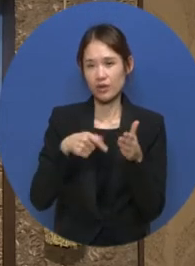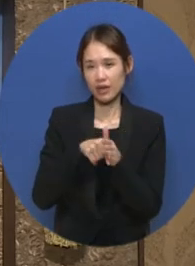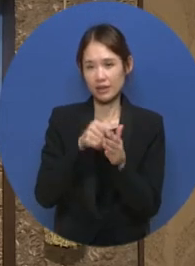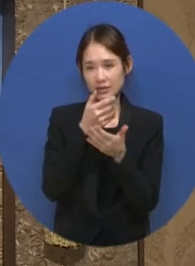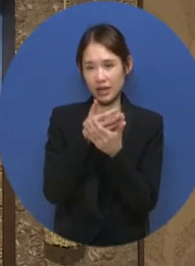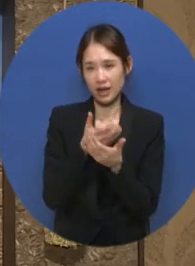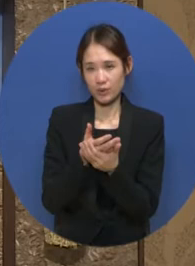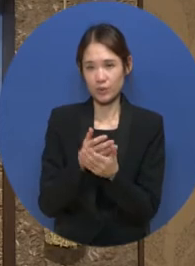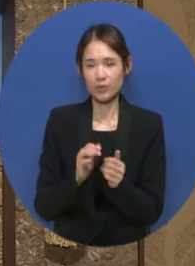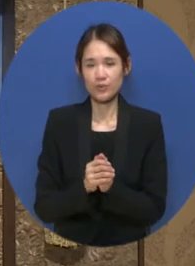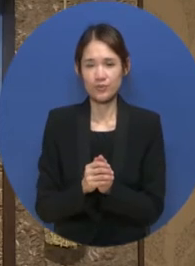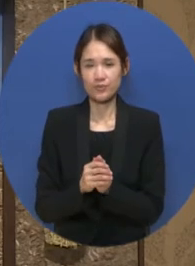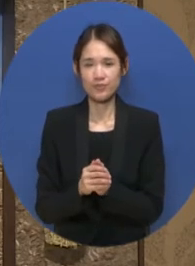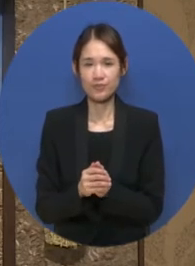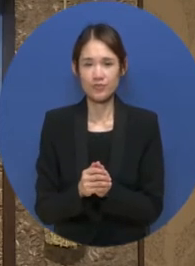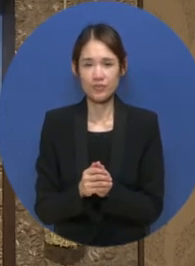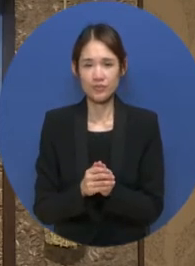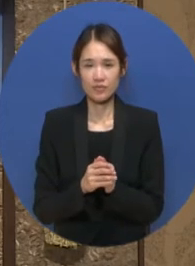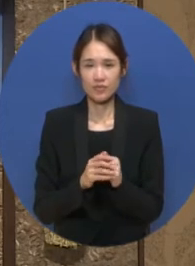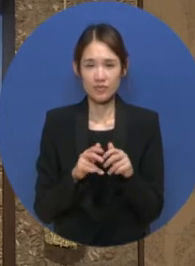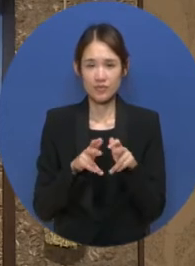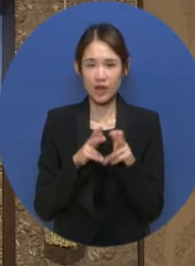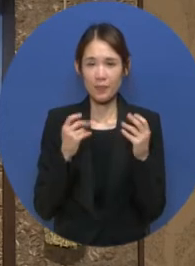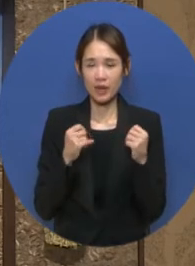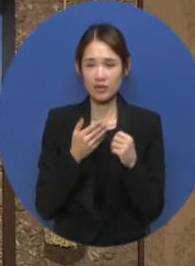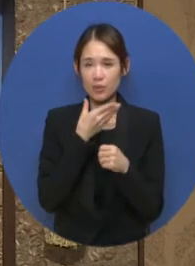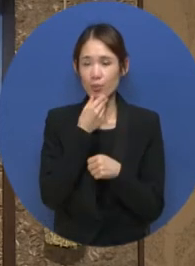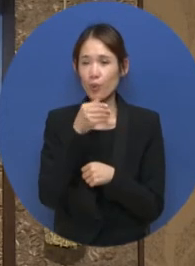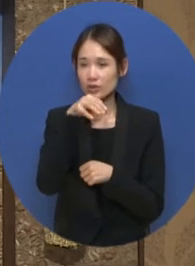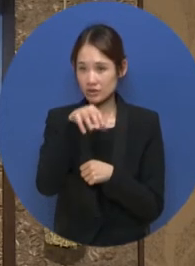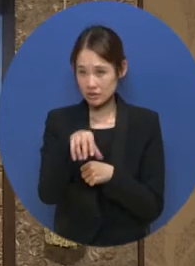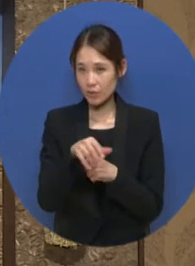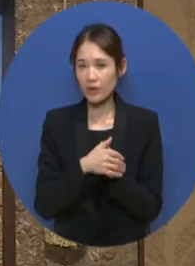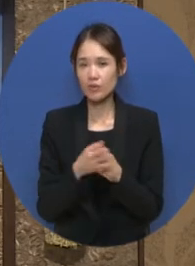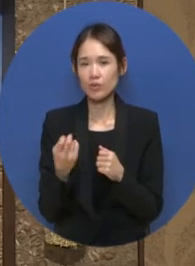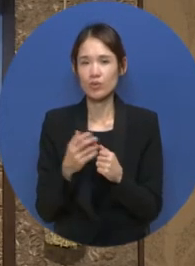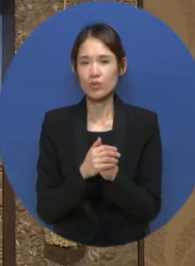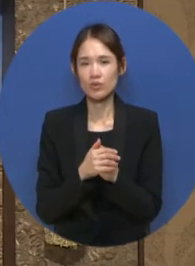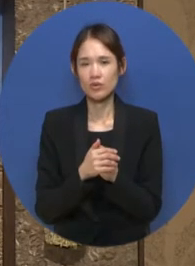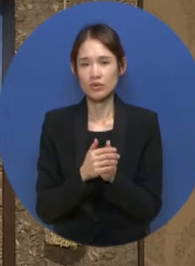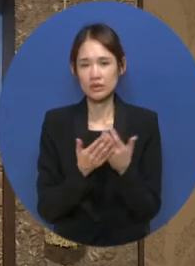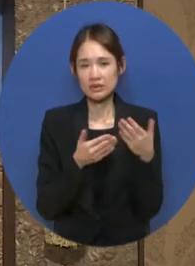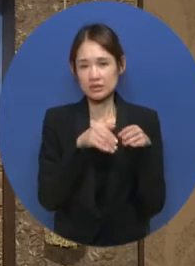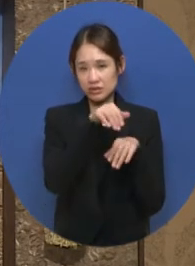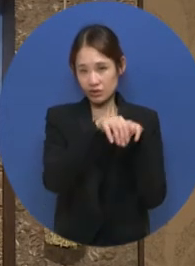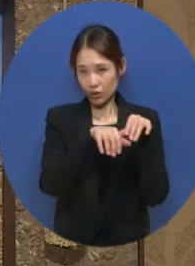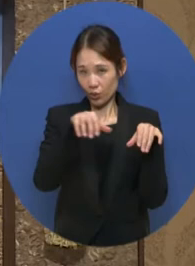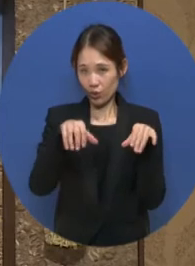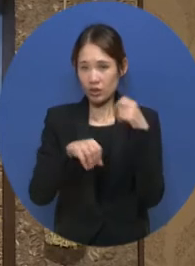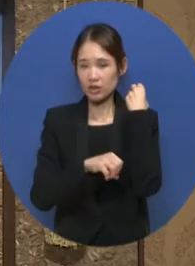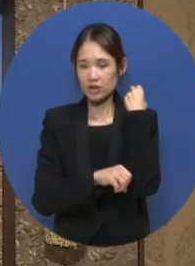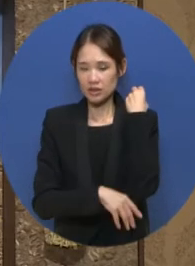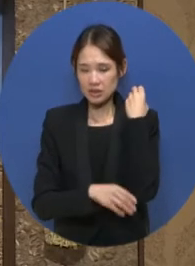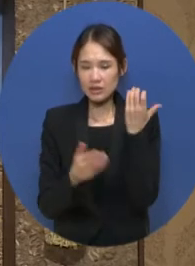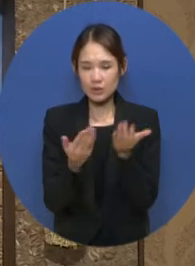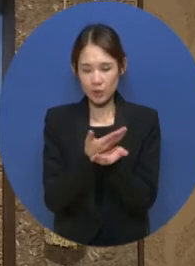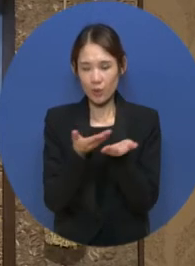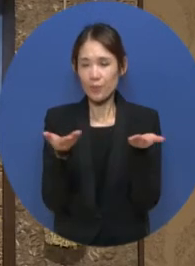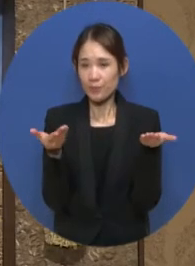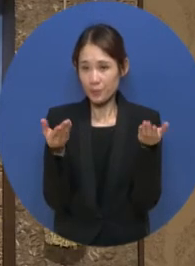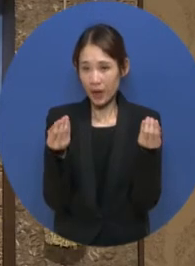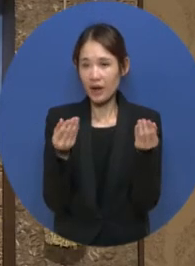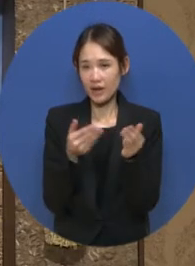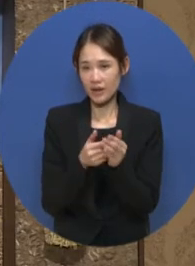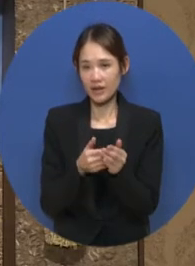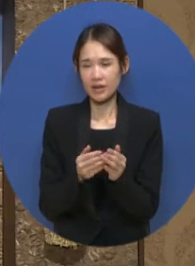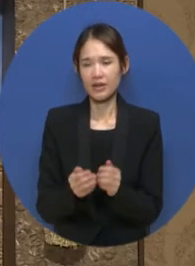자료 입니다 그래서 이 주로 장애인들이 많이 오씨는 장애 복지관이 나 뭐 이용하는 여러 가지 시설 쪼 게다가 기본적으로